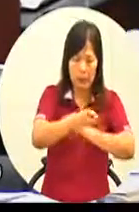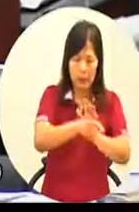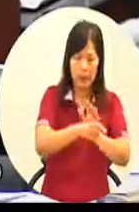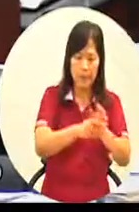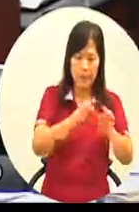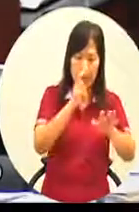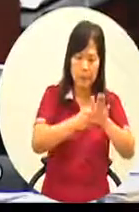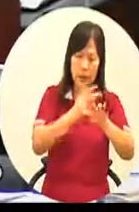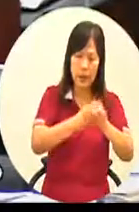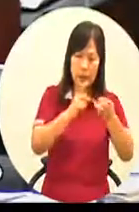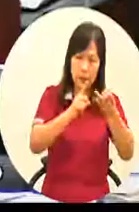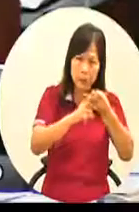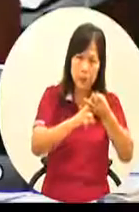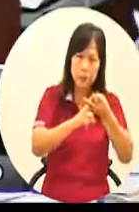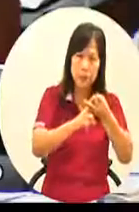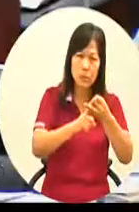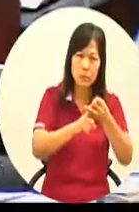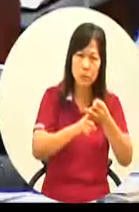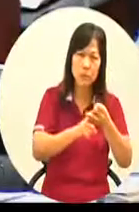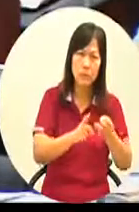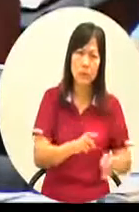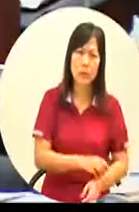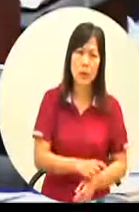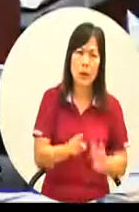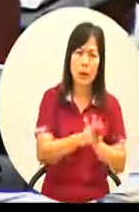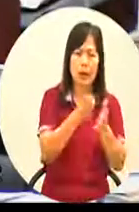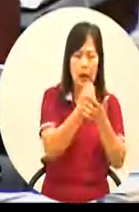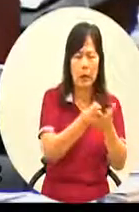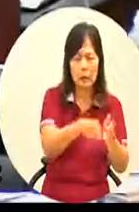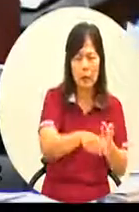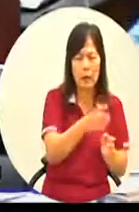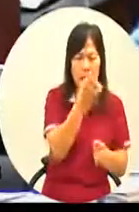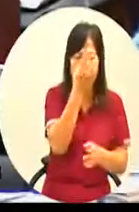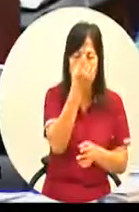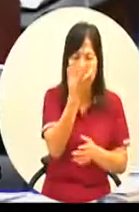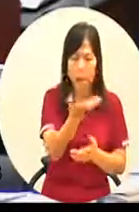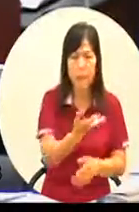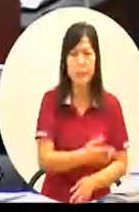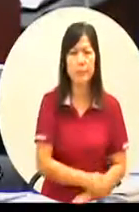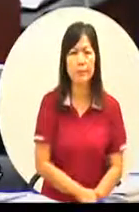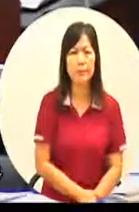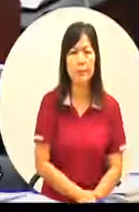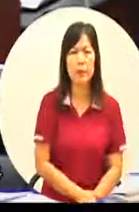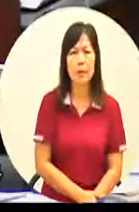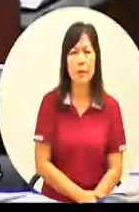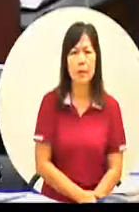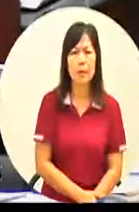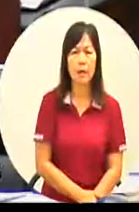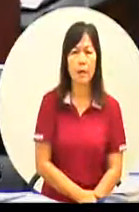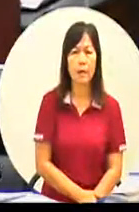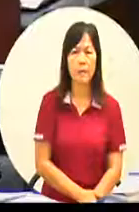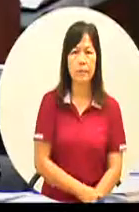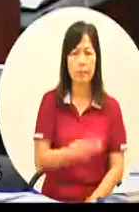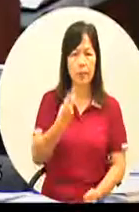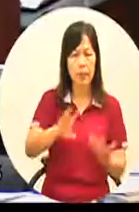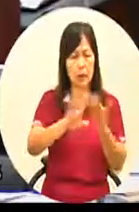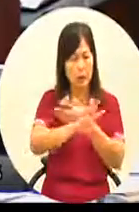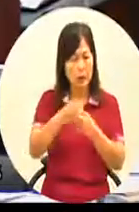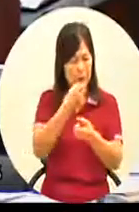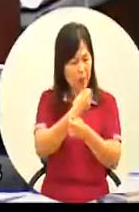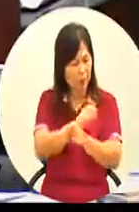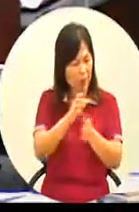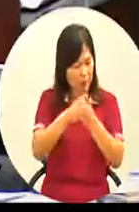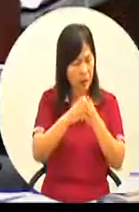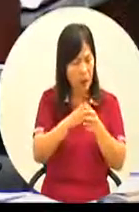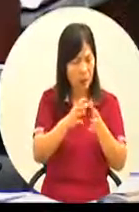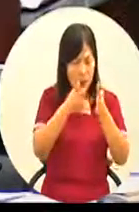大家通通你留袂掉啦，是不是？你会使讲是不是另外考来考我